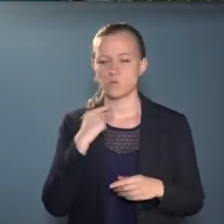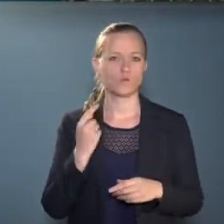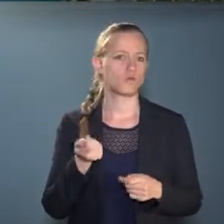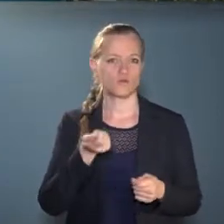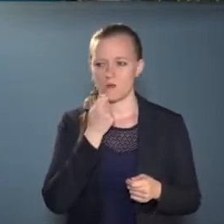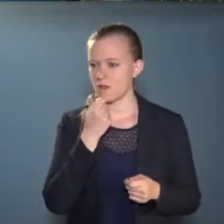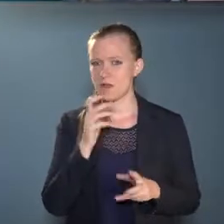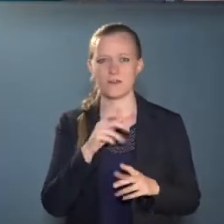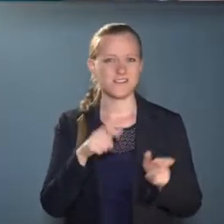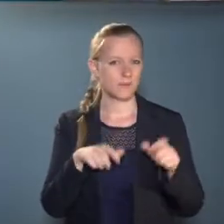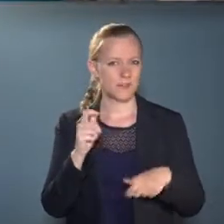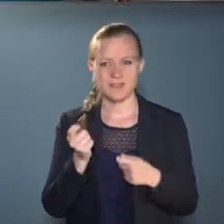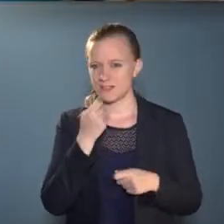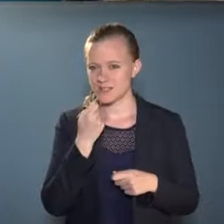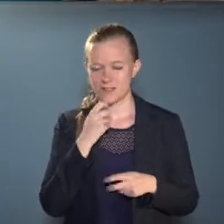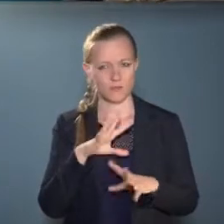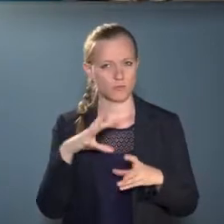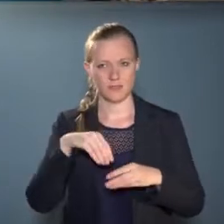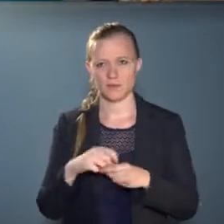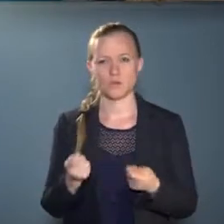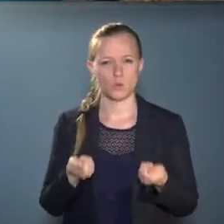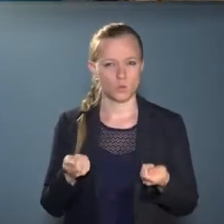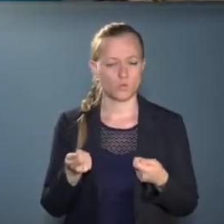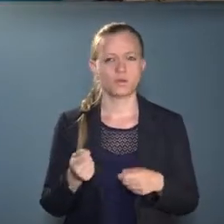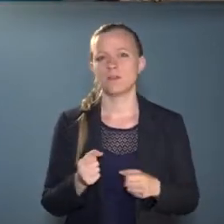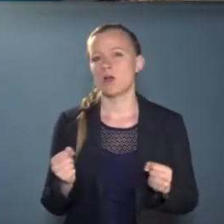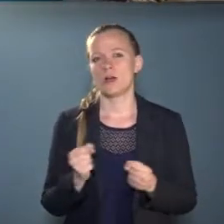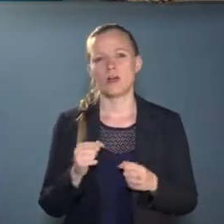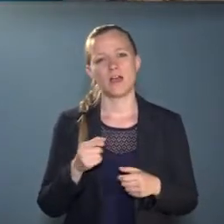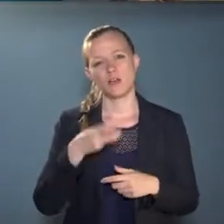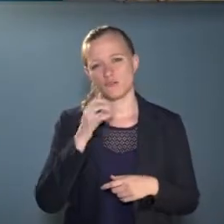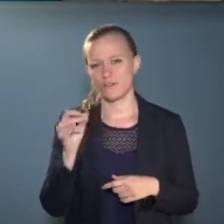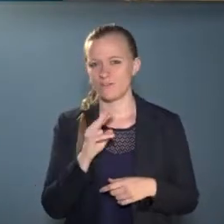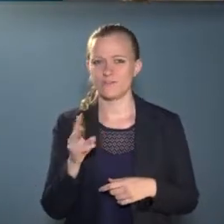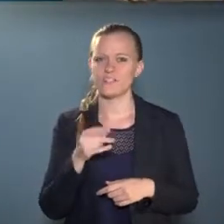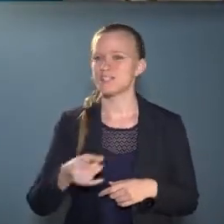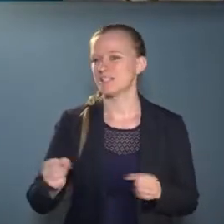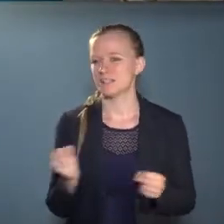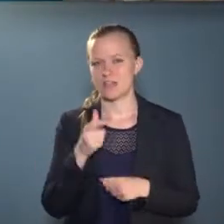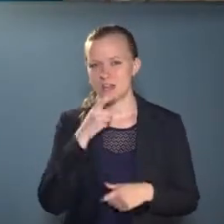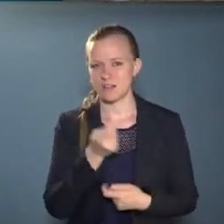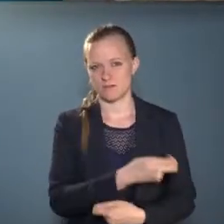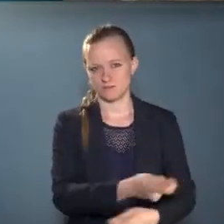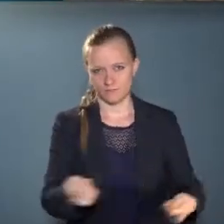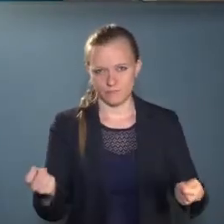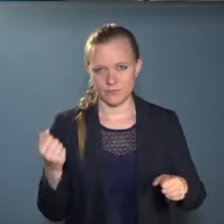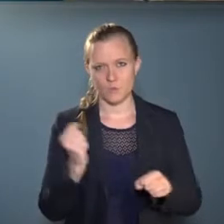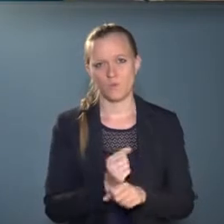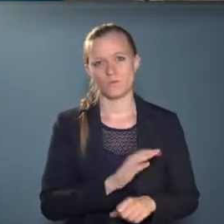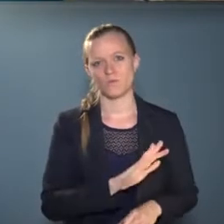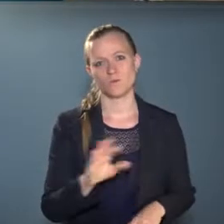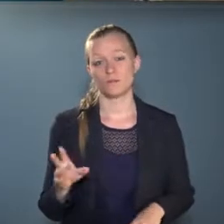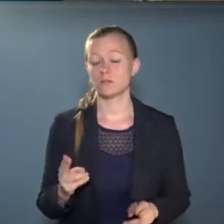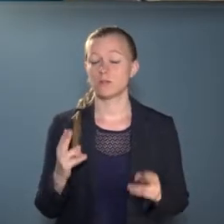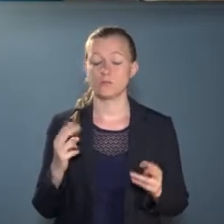catering, a személyzeti étkezés, tehát nagyon a ásványvíz, ami jéghidegen lesz felszolgálva, illetve van felszolgálva a dolgozóknak, egy